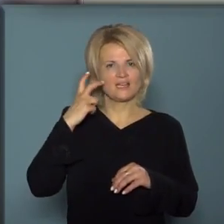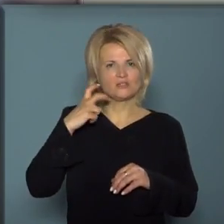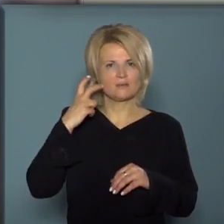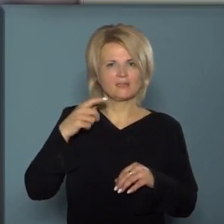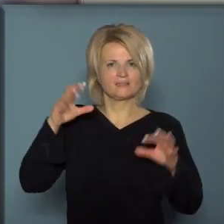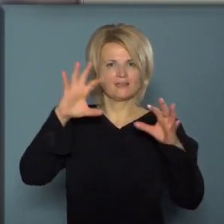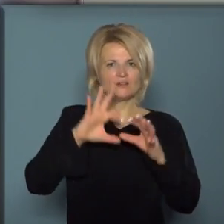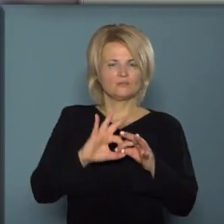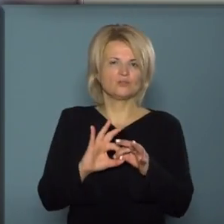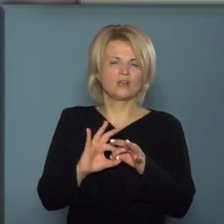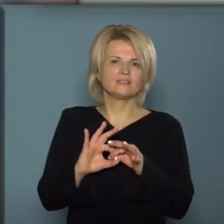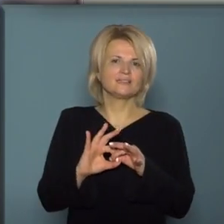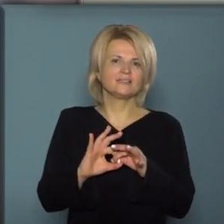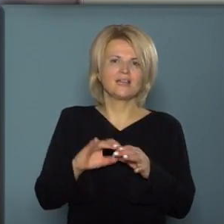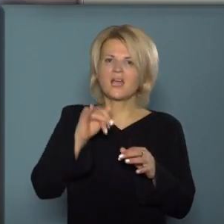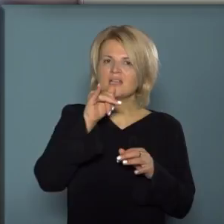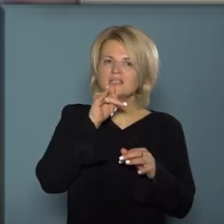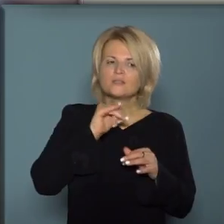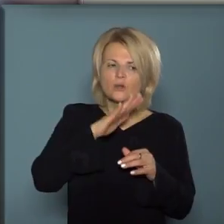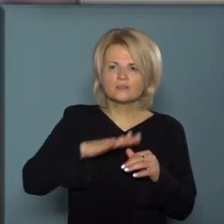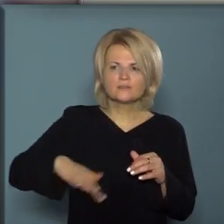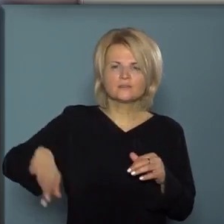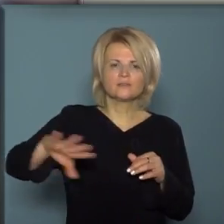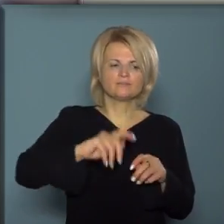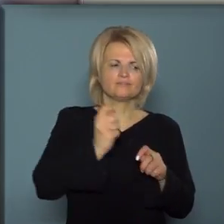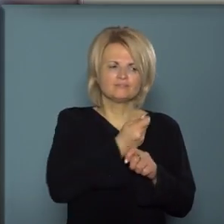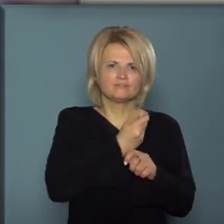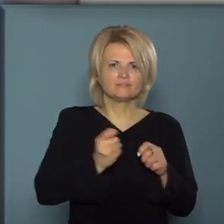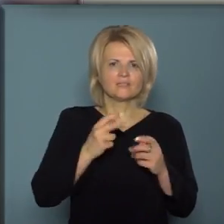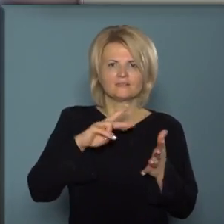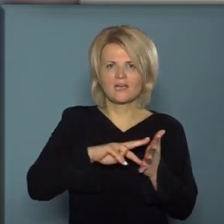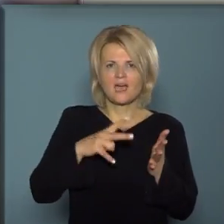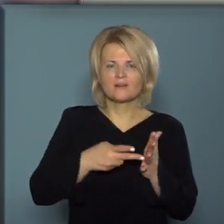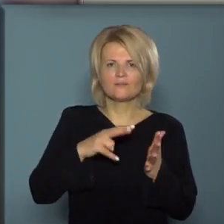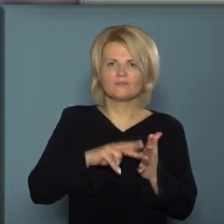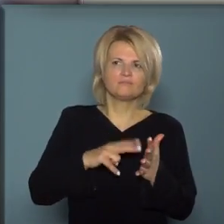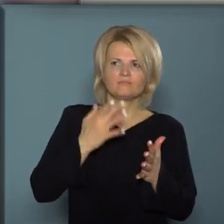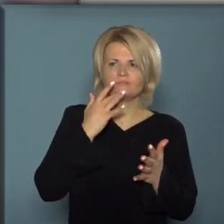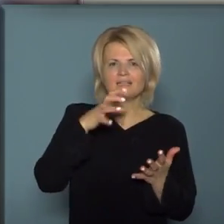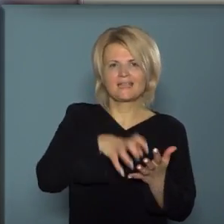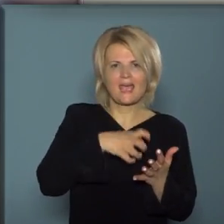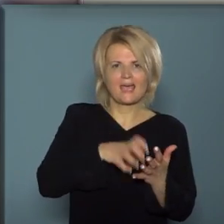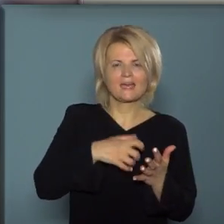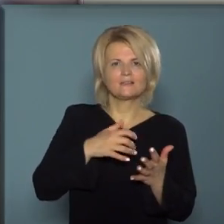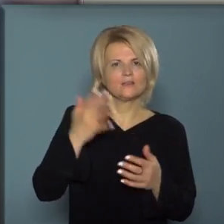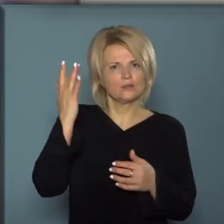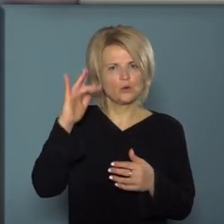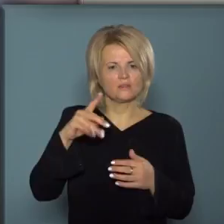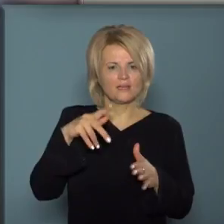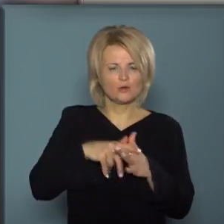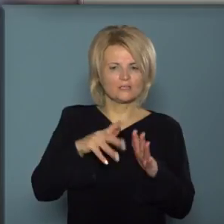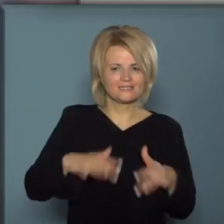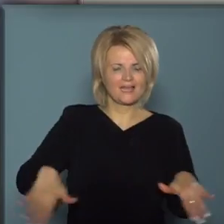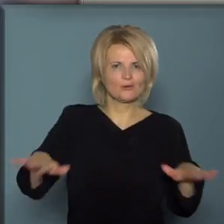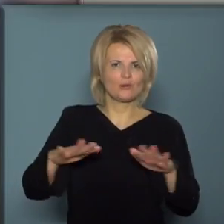Pesterzsébetre vonatkozó zöldítési terveket, elképzeléseket, a kertek gondozását, a közterületeknek